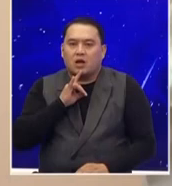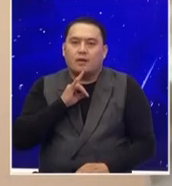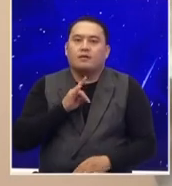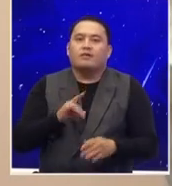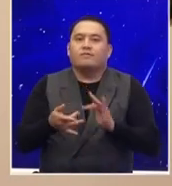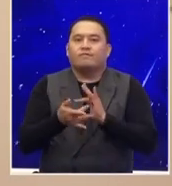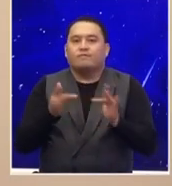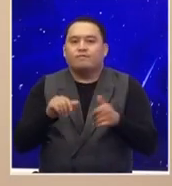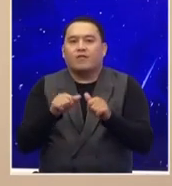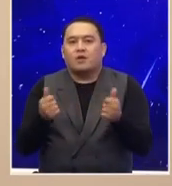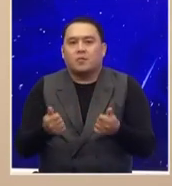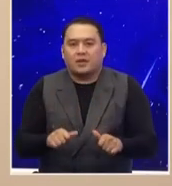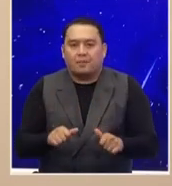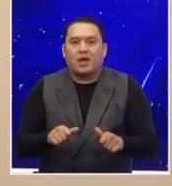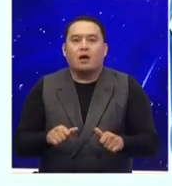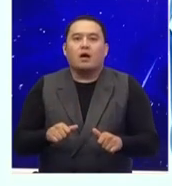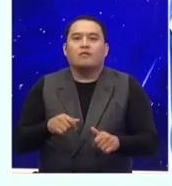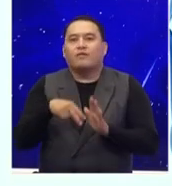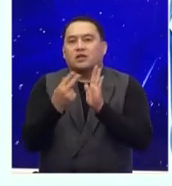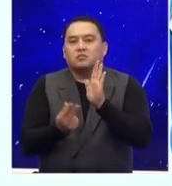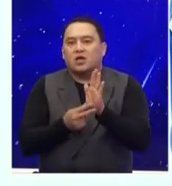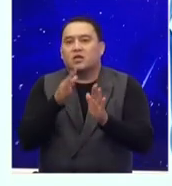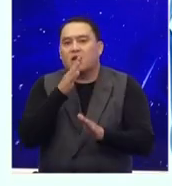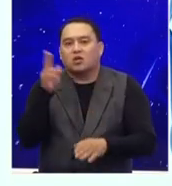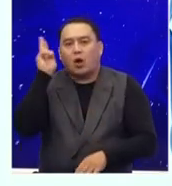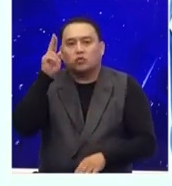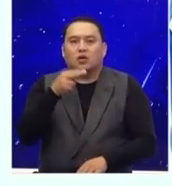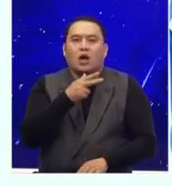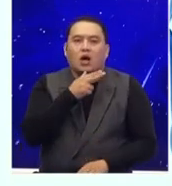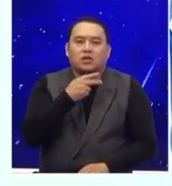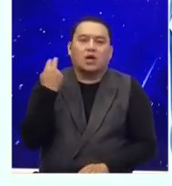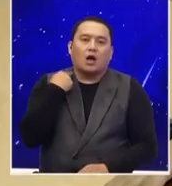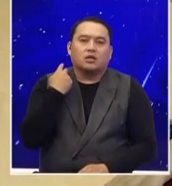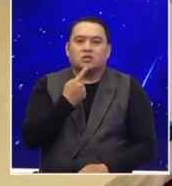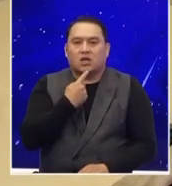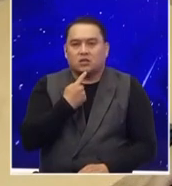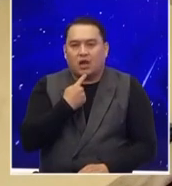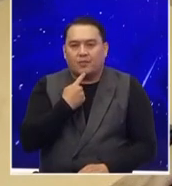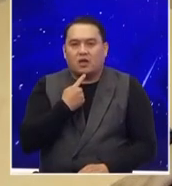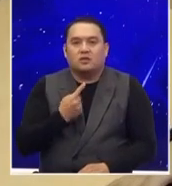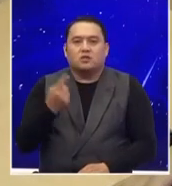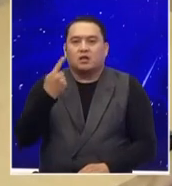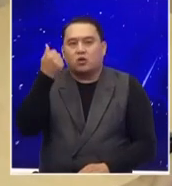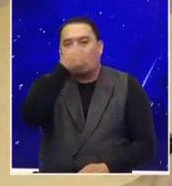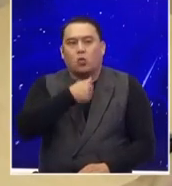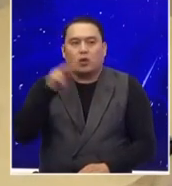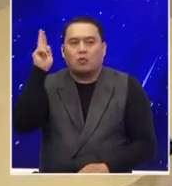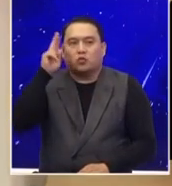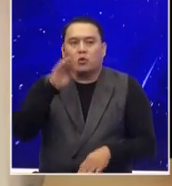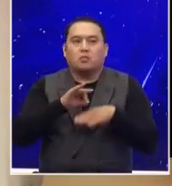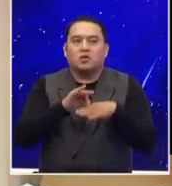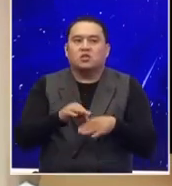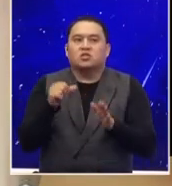Правда, в формате онлайн. 18 лет здесь изучают корейский и английский языки. За один год обучения проходит